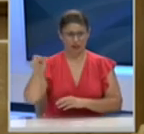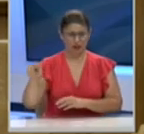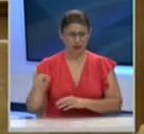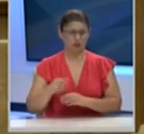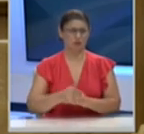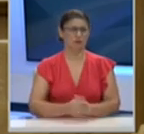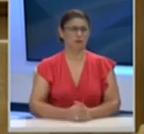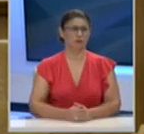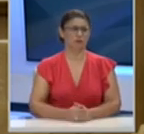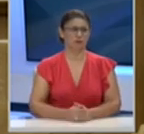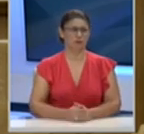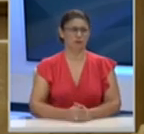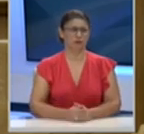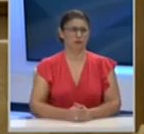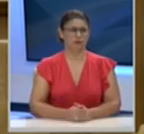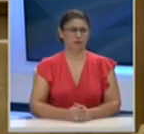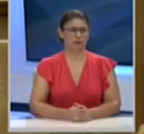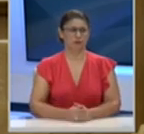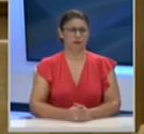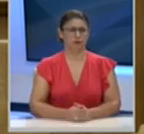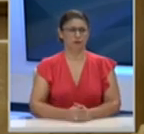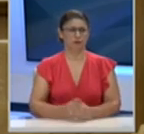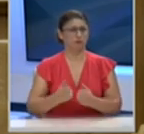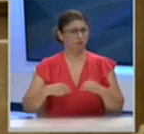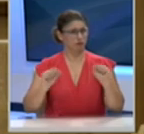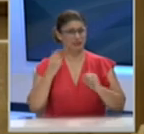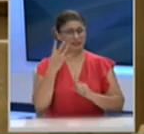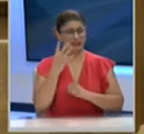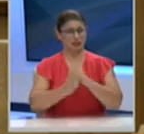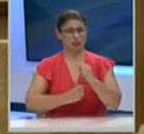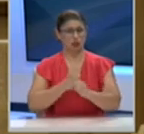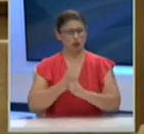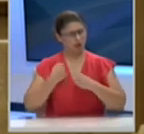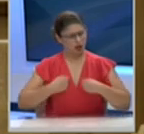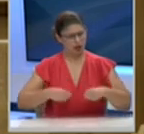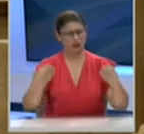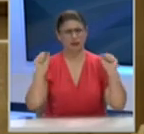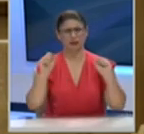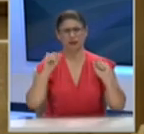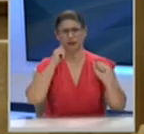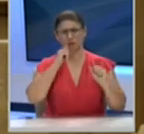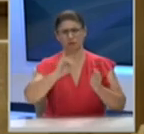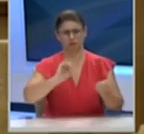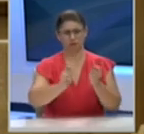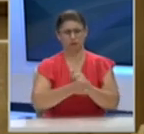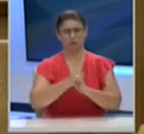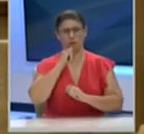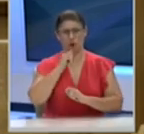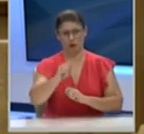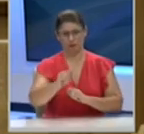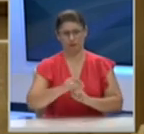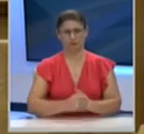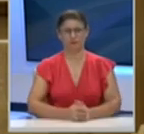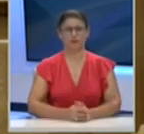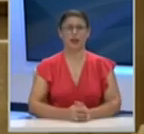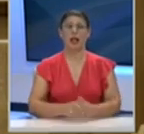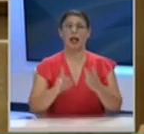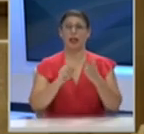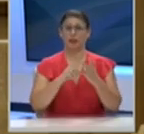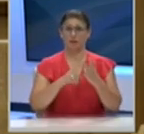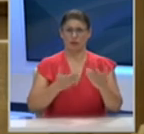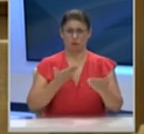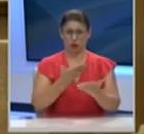και τους αρνείστε εδώ και 4 χρόνια την μονιμοποίηση. Δεύτερη